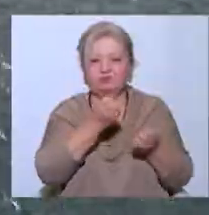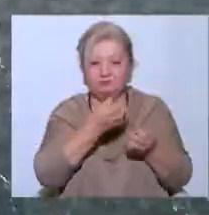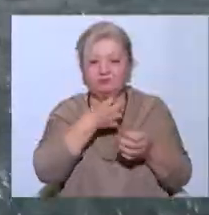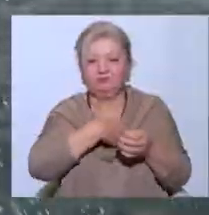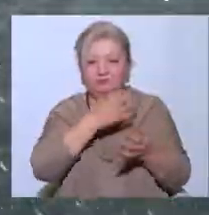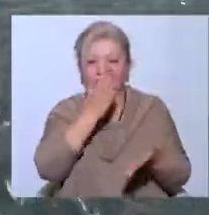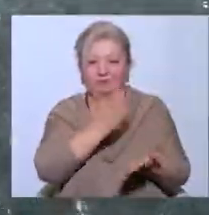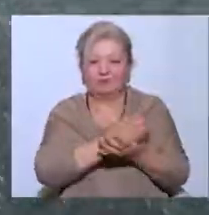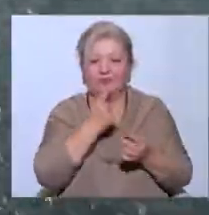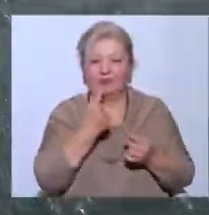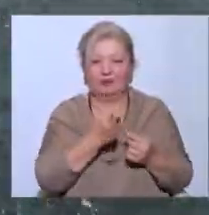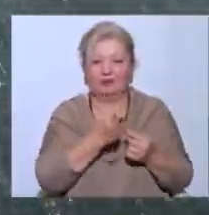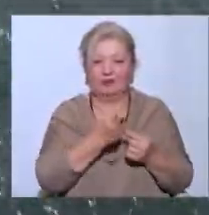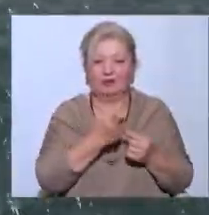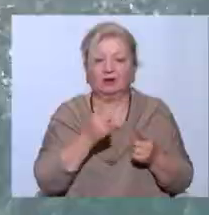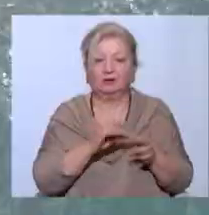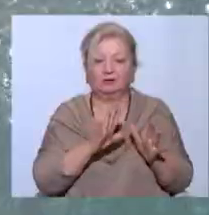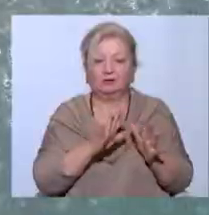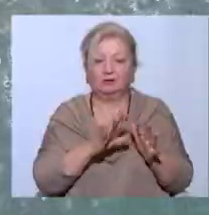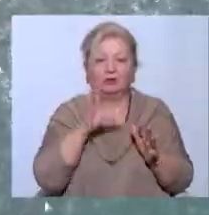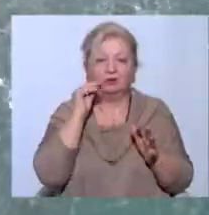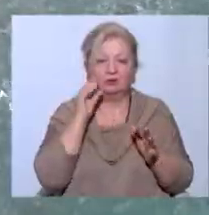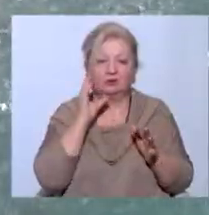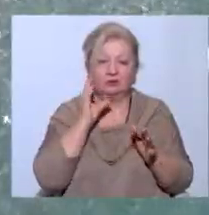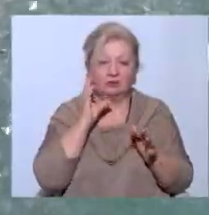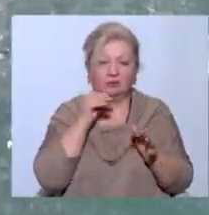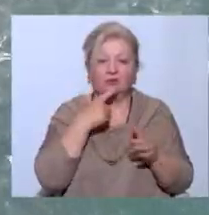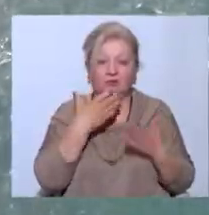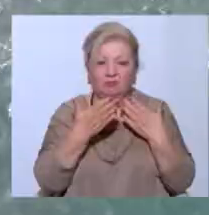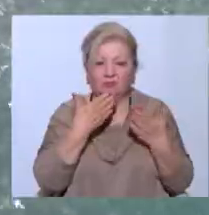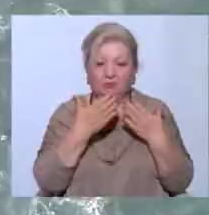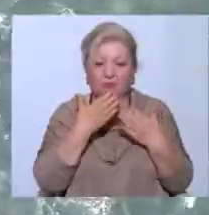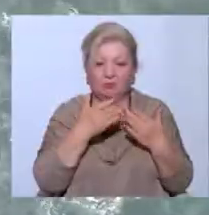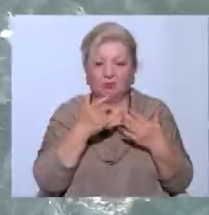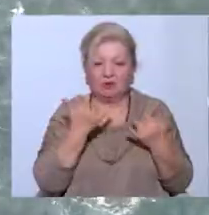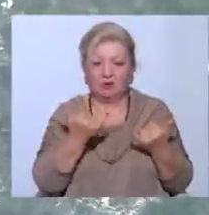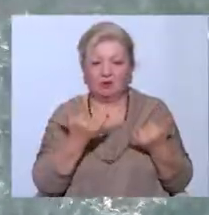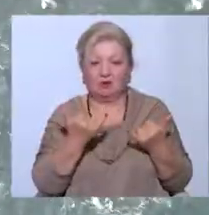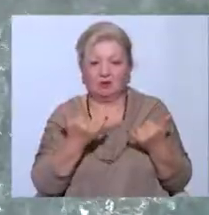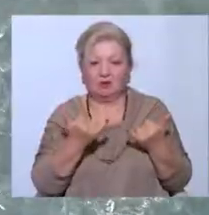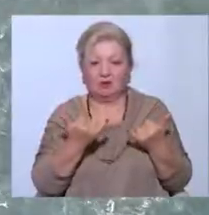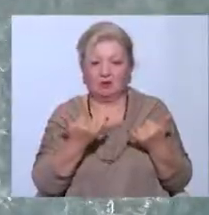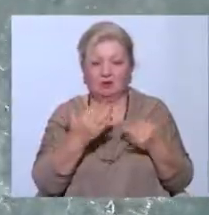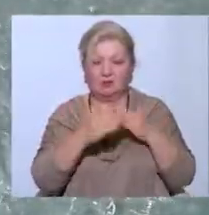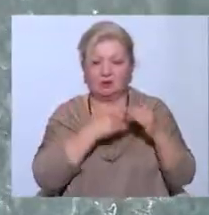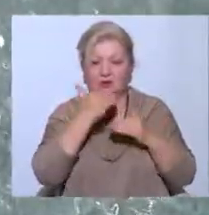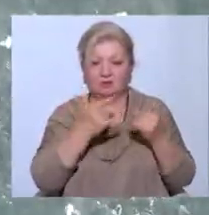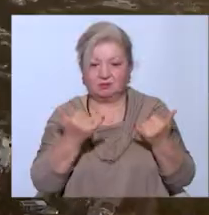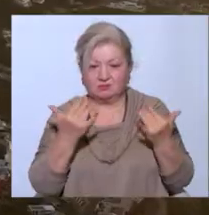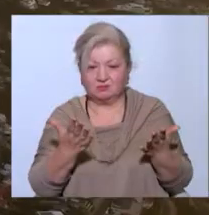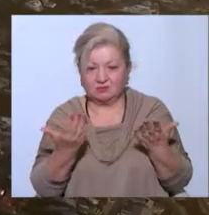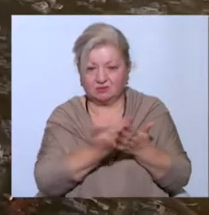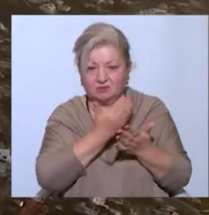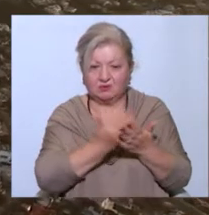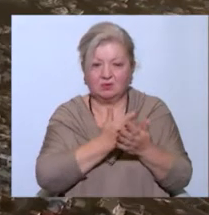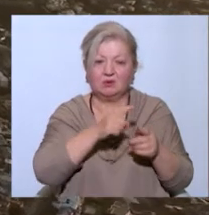მნიშვნელოვანია აქ ერთი რამ. როდესაც საუბრობთ თანამედროვე მოსახლეობაზე, სამხრეთ აფრიკის რესპუბლიკის,